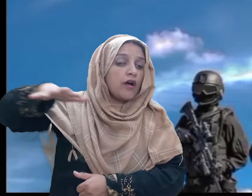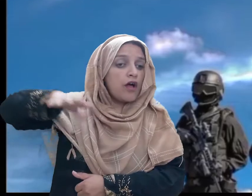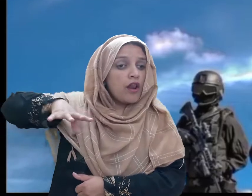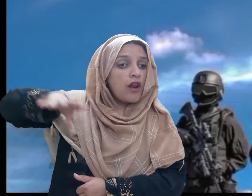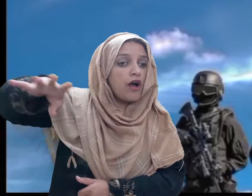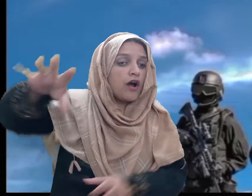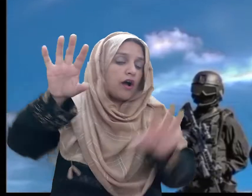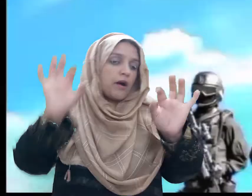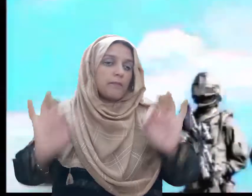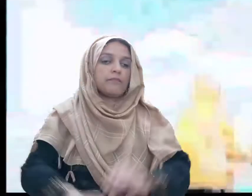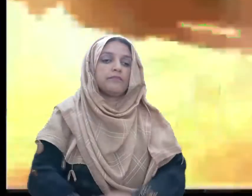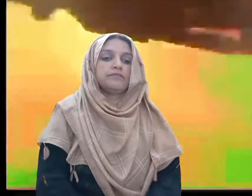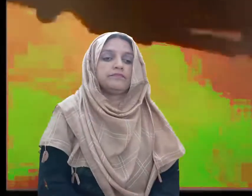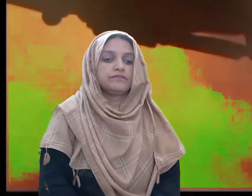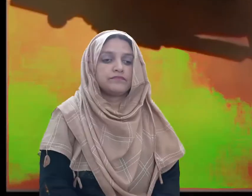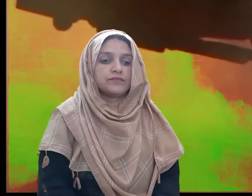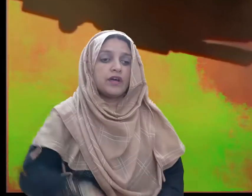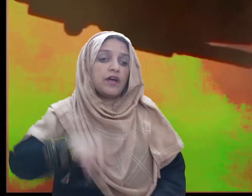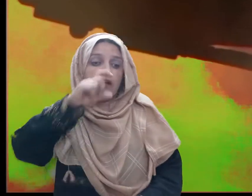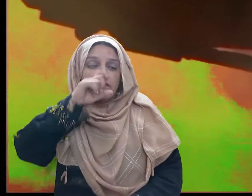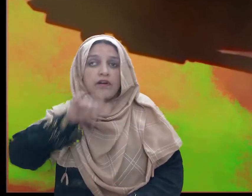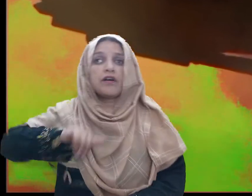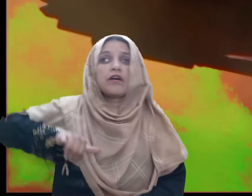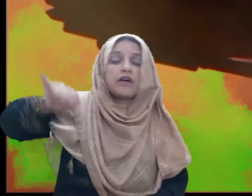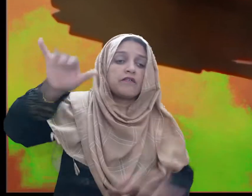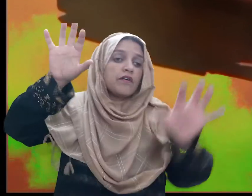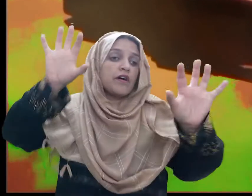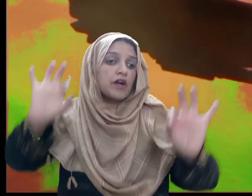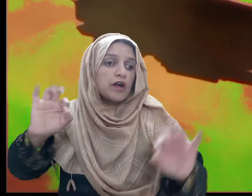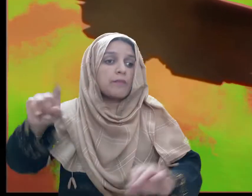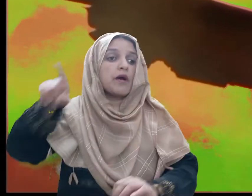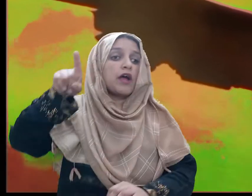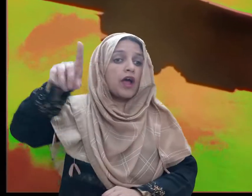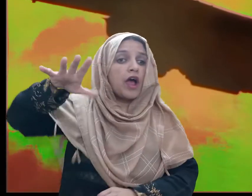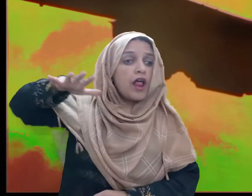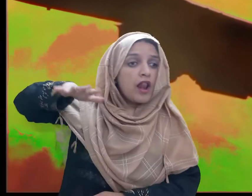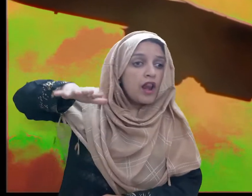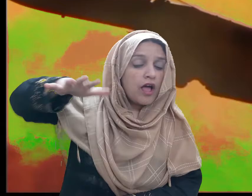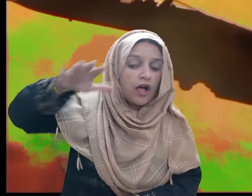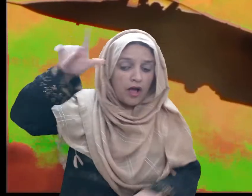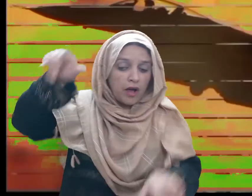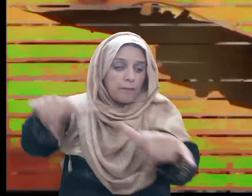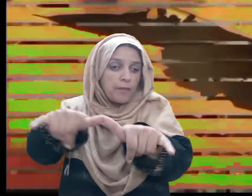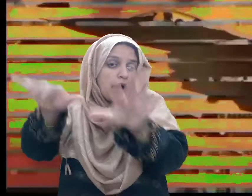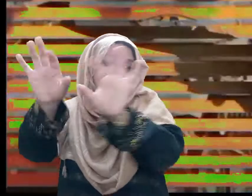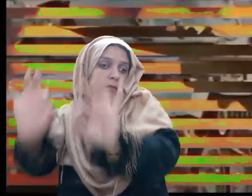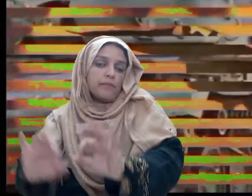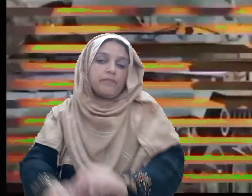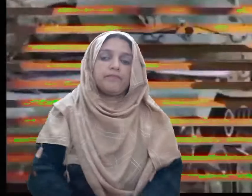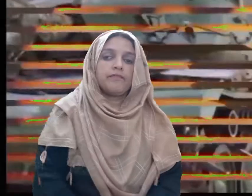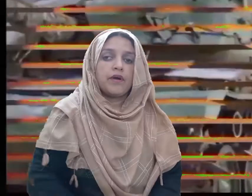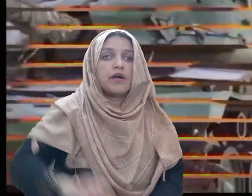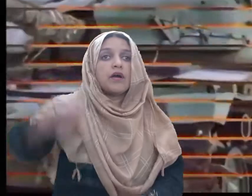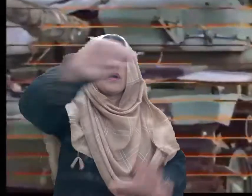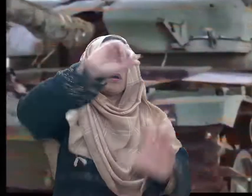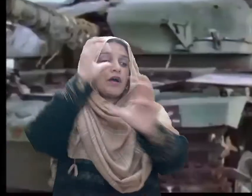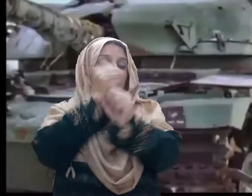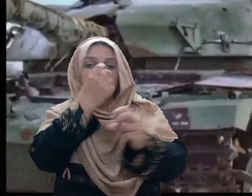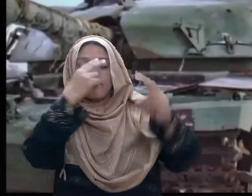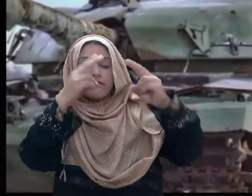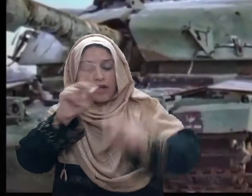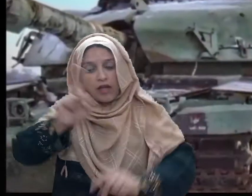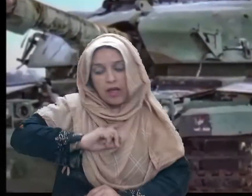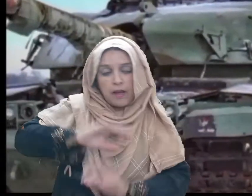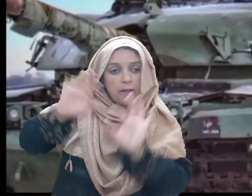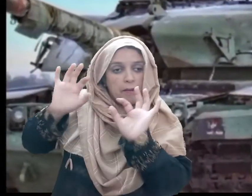ہے۔ ترکی فضائیہ کے پاس تقریباً 1,060 کے قریب ایئر کرافٹس ہیں۔ افواج ترکی کے پاس